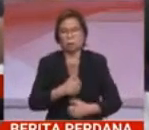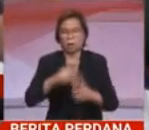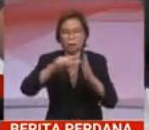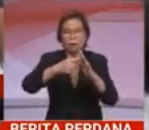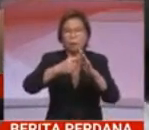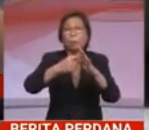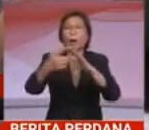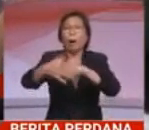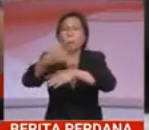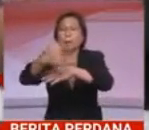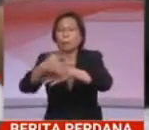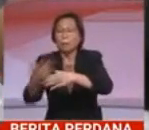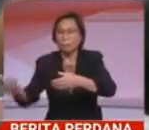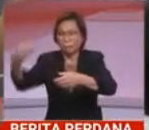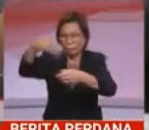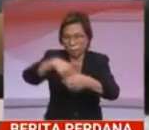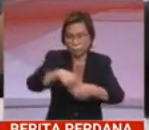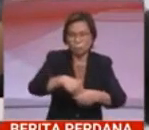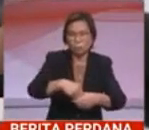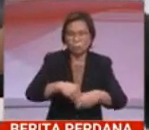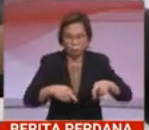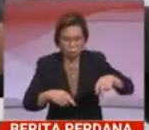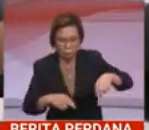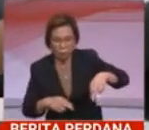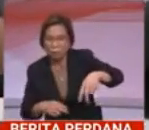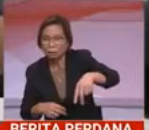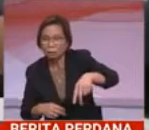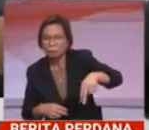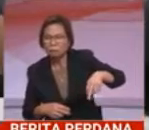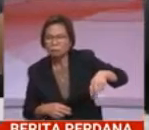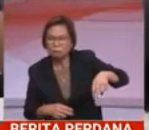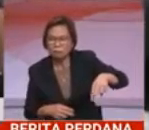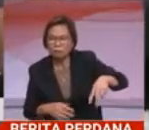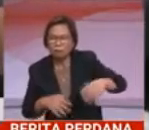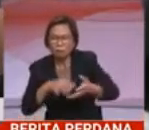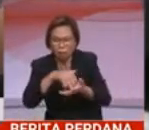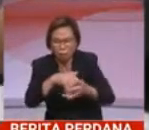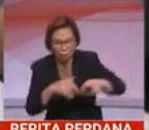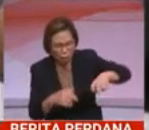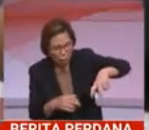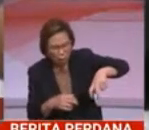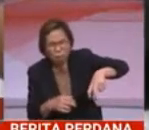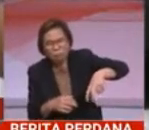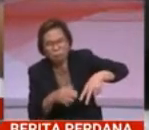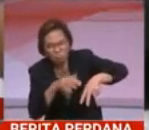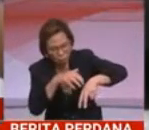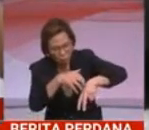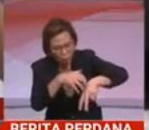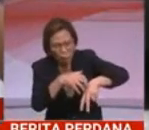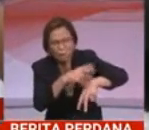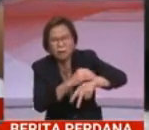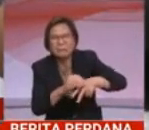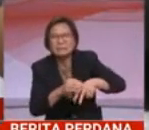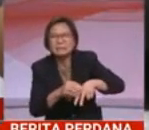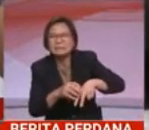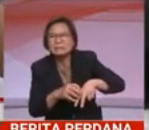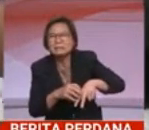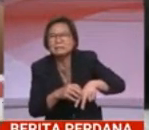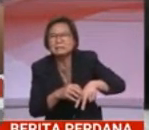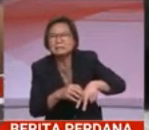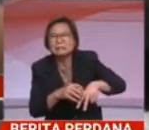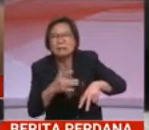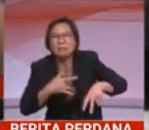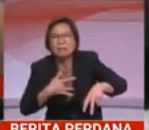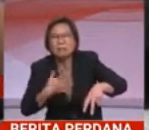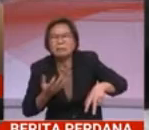sini, kaki saya memang rasa lemah, lemah dan kebas. Memang